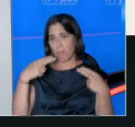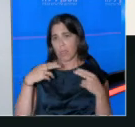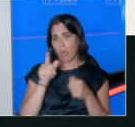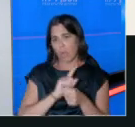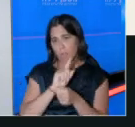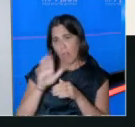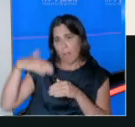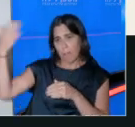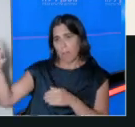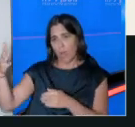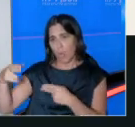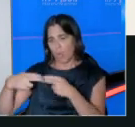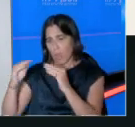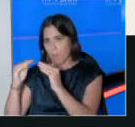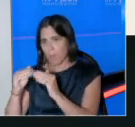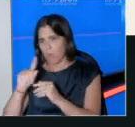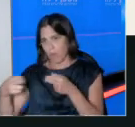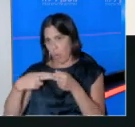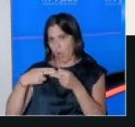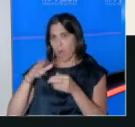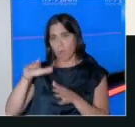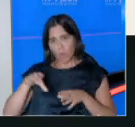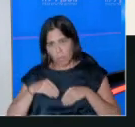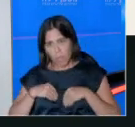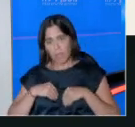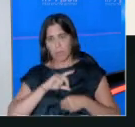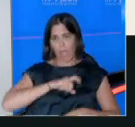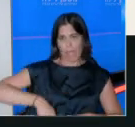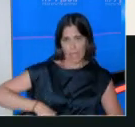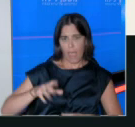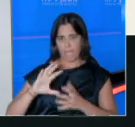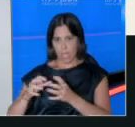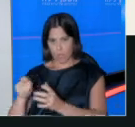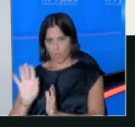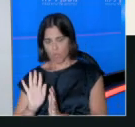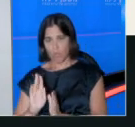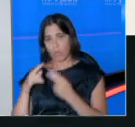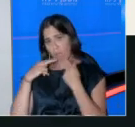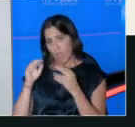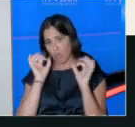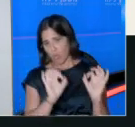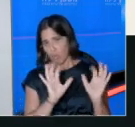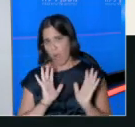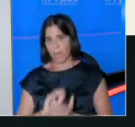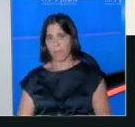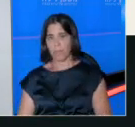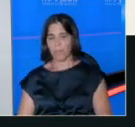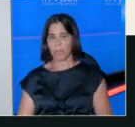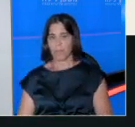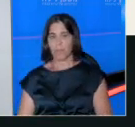לאזור המגורים ושלא בקרבתם, וגם זאת בהסכמה בין המועצה האזורית והקיבוץ. זאת תגובתם של ניר דוד.